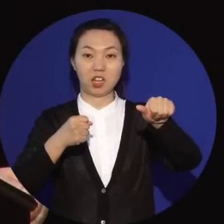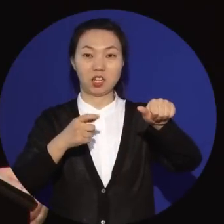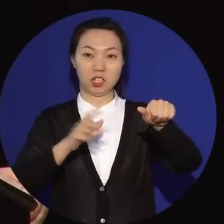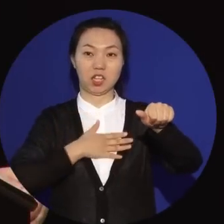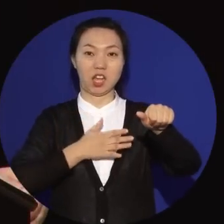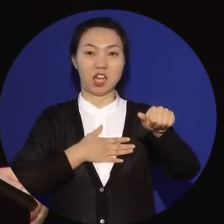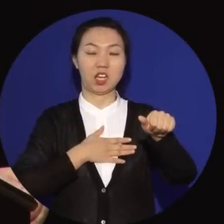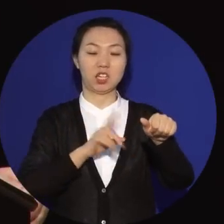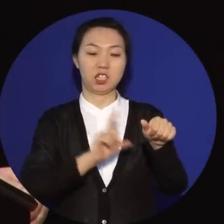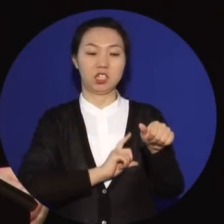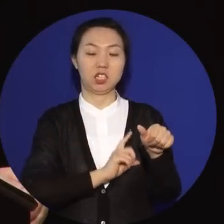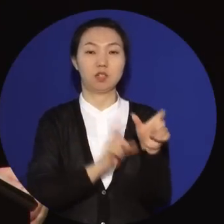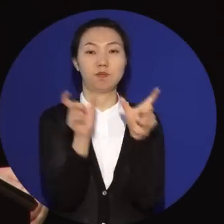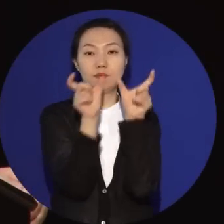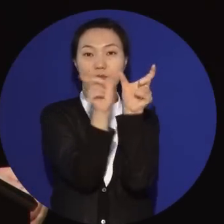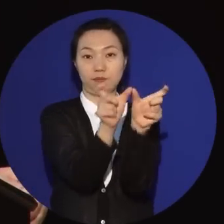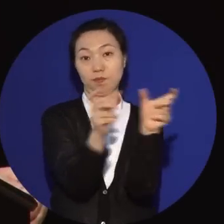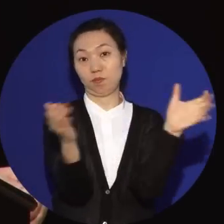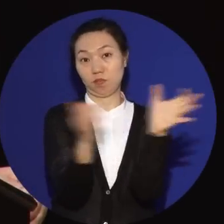공동 명의로? 예.